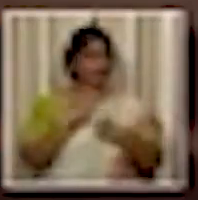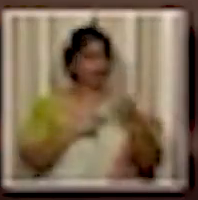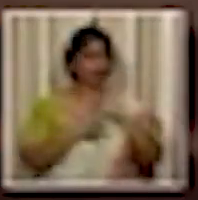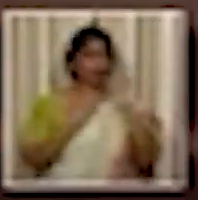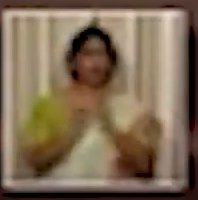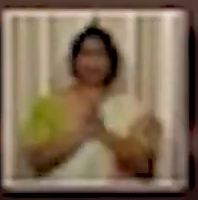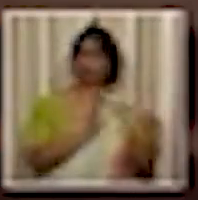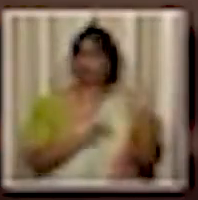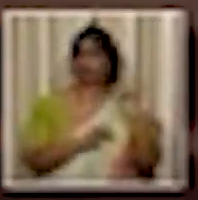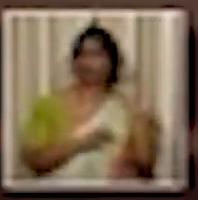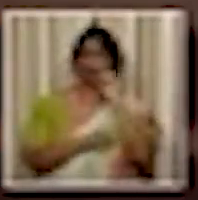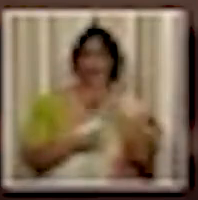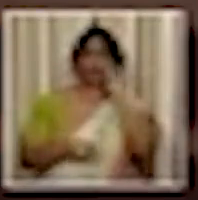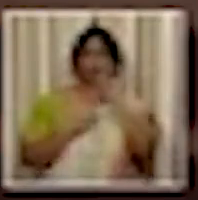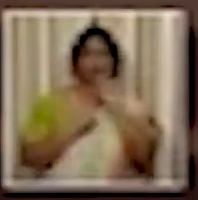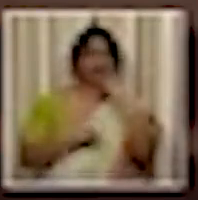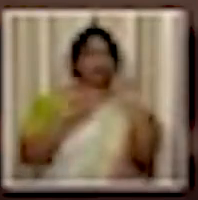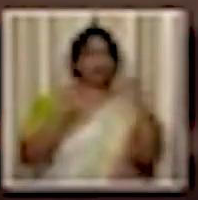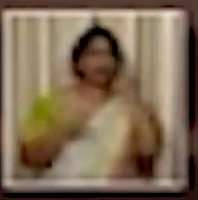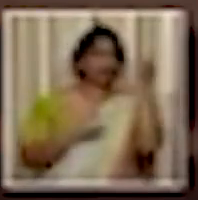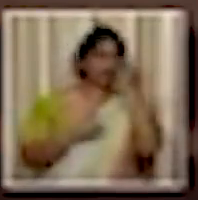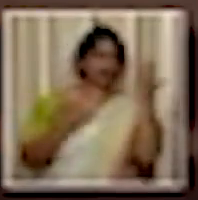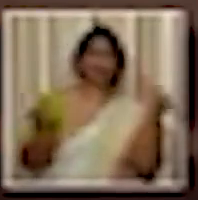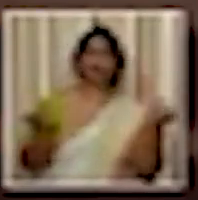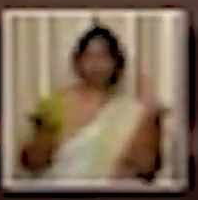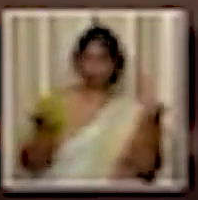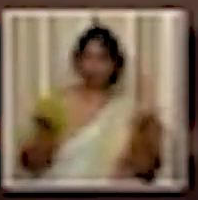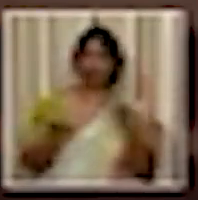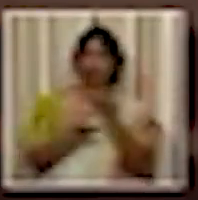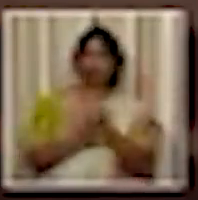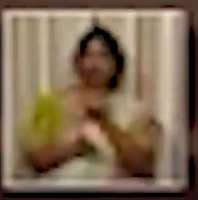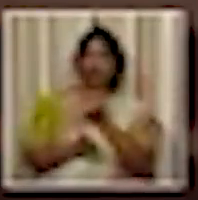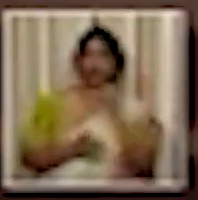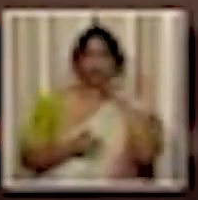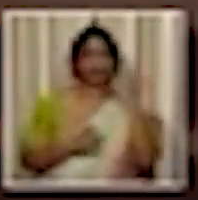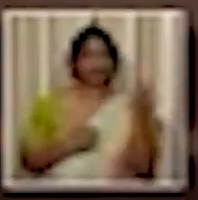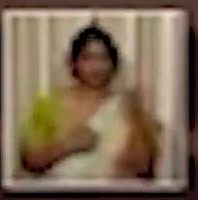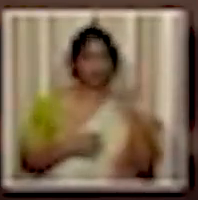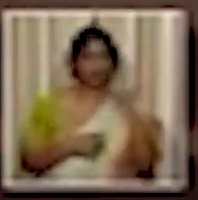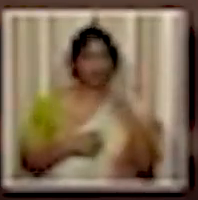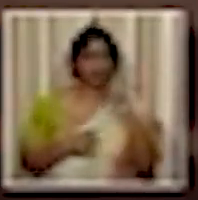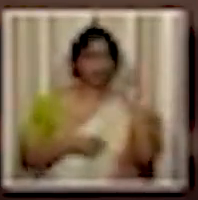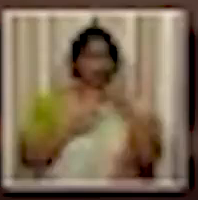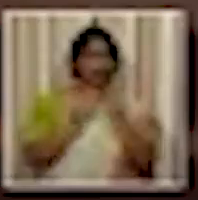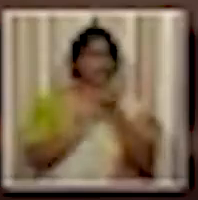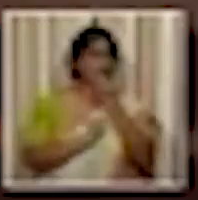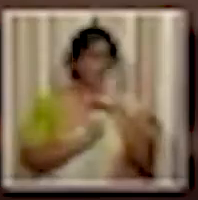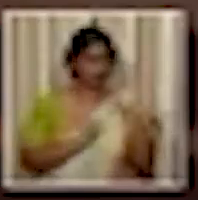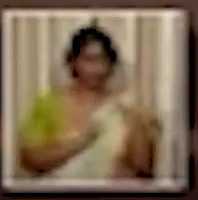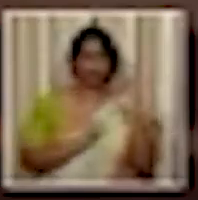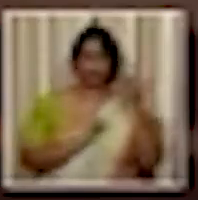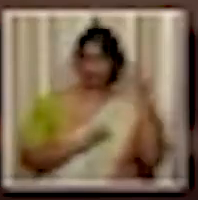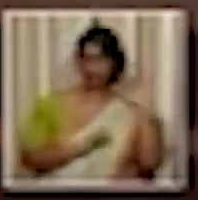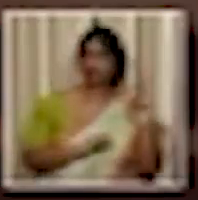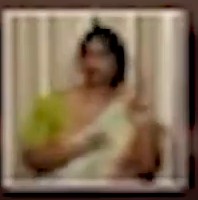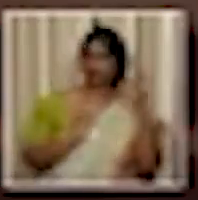මුදල් අරන් ගිහිල්ලා දීපු මිනිස්සුන්ගේ නංගම් හොයාගන්නත් දැ ඒව ගත්ත කෙනෙකුත් නැහැ. සමහර නිලධාරීන් ඉන්ටර්ඩික් වෙලා තියෙනවා ඒ වකවානුවේ. මම